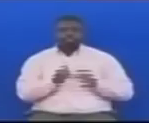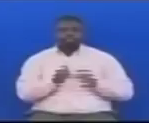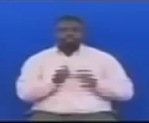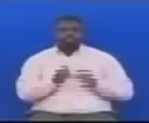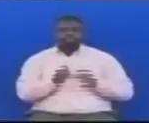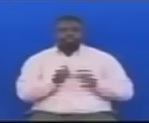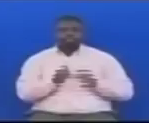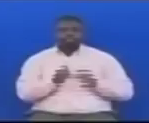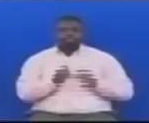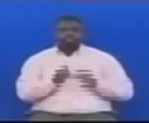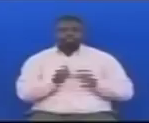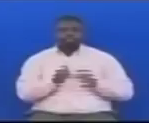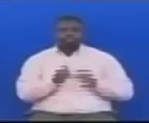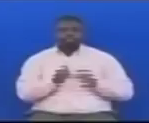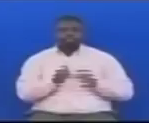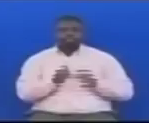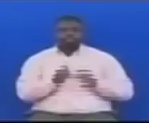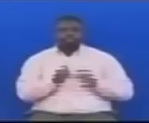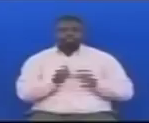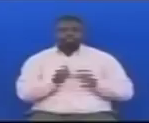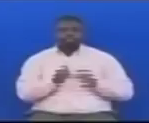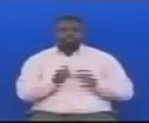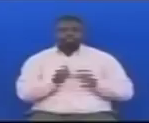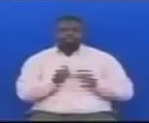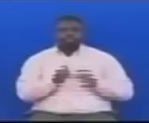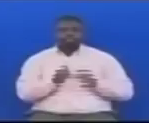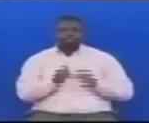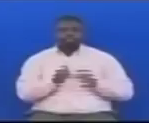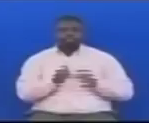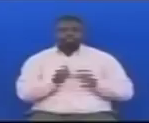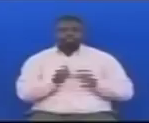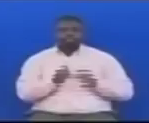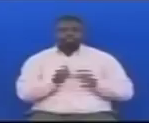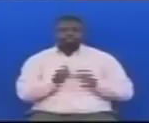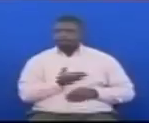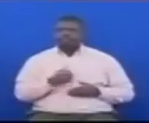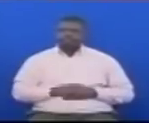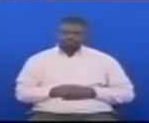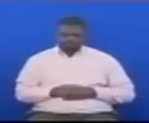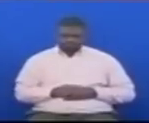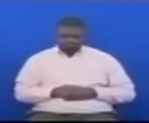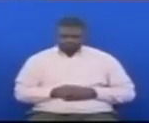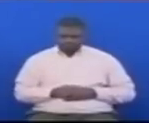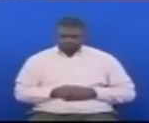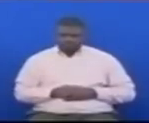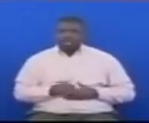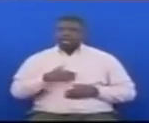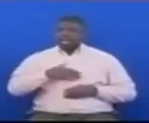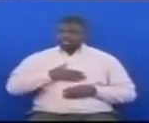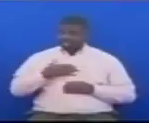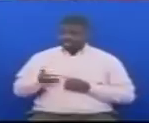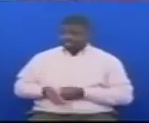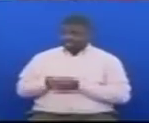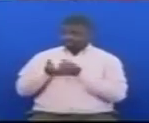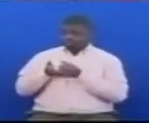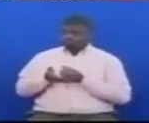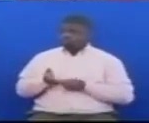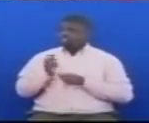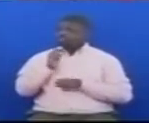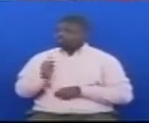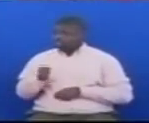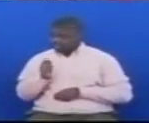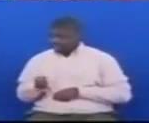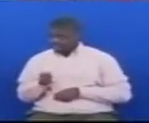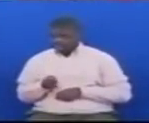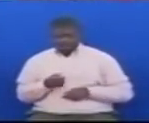Mheshimiwa waziri wa elimu, sayansi na teknolojia. Asante sana mheshimiwa naibu spika. Namshukuru mheshimiwa